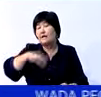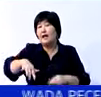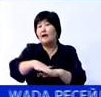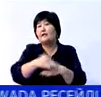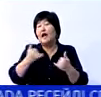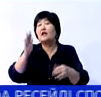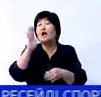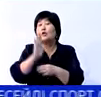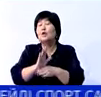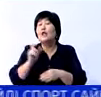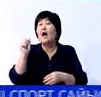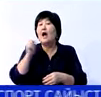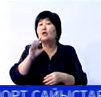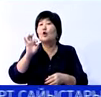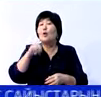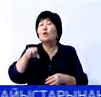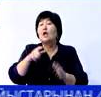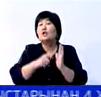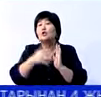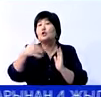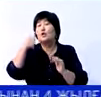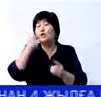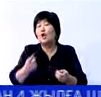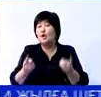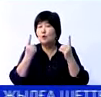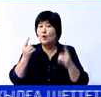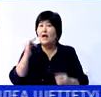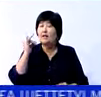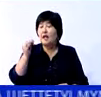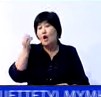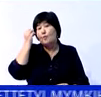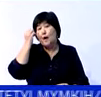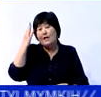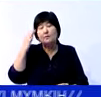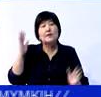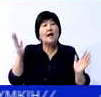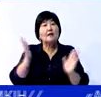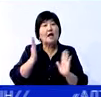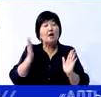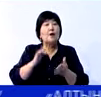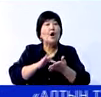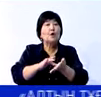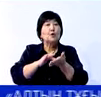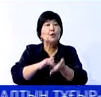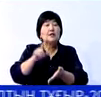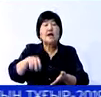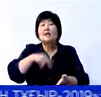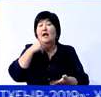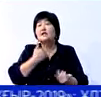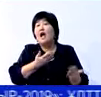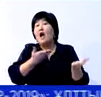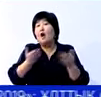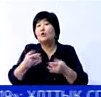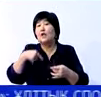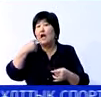арнаған жолдауында Алтын Орданың 750 жылдығын төл тарихымызға, мәдениетіміз бен табиғатымызға туристер назарын аудару тұрғысынан атап